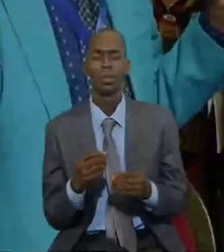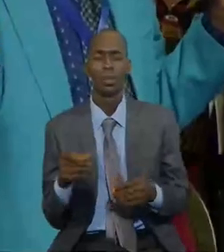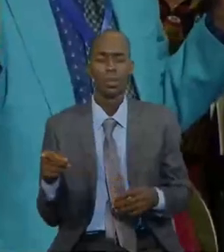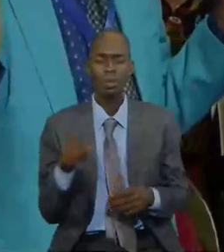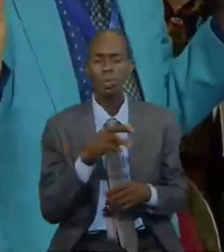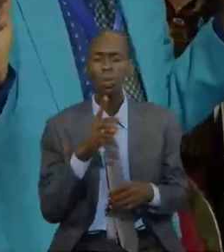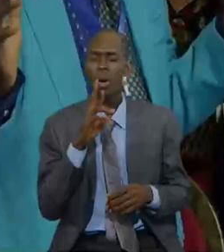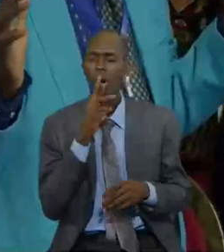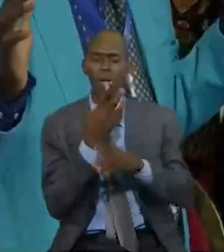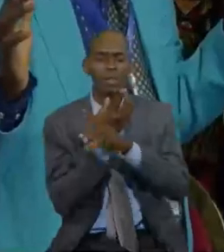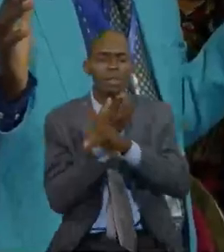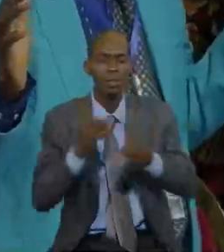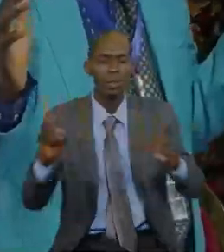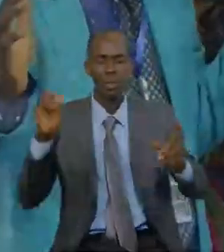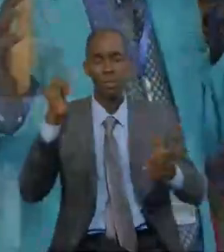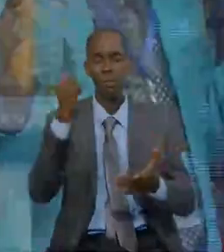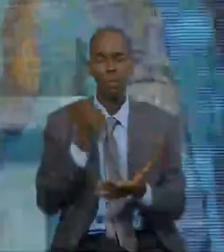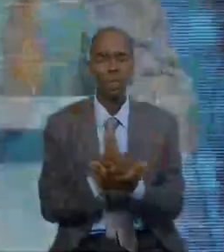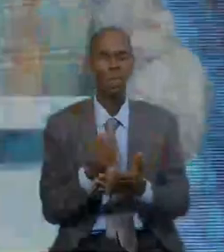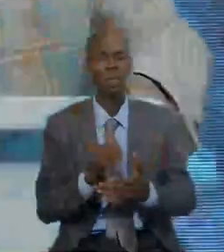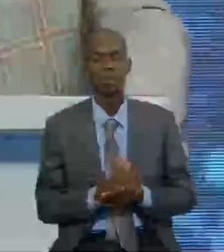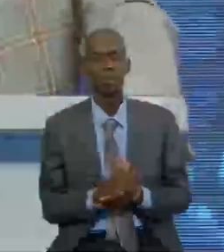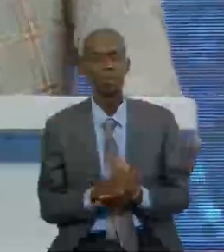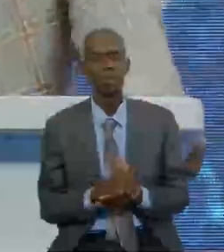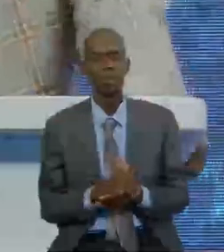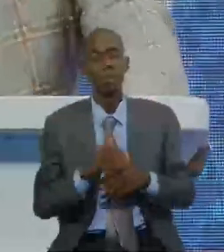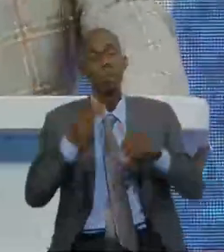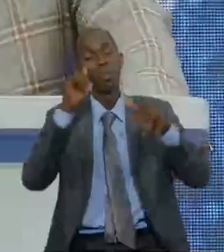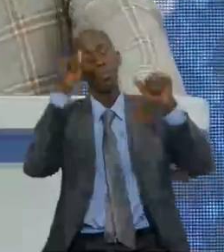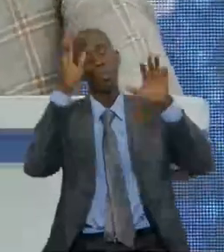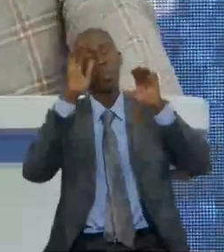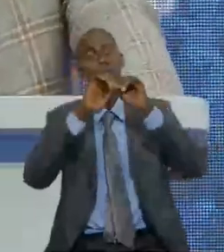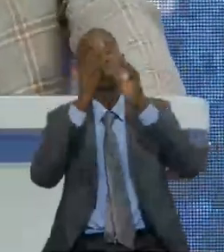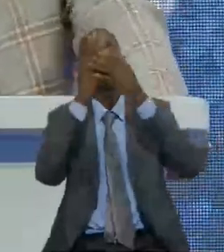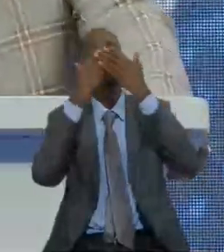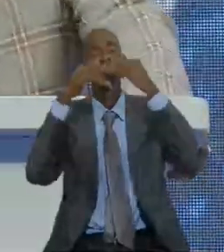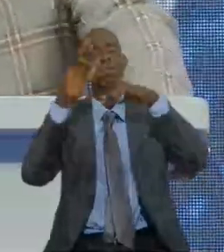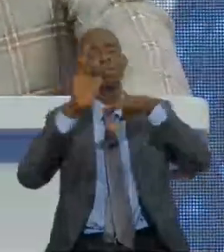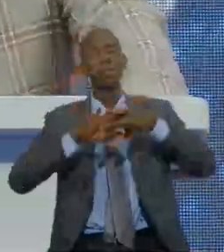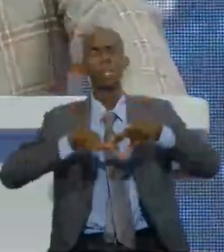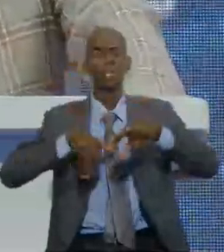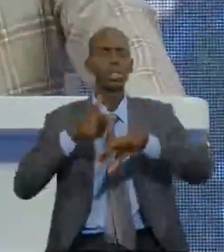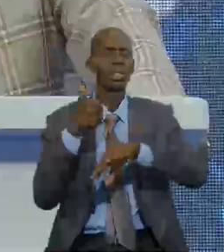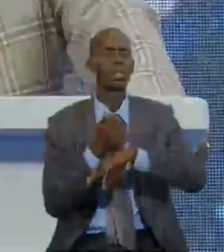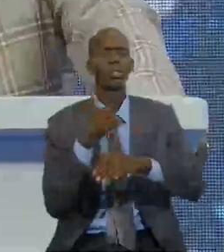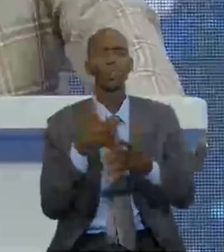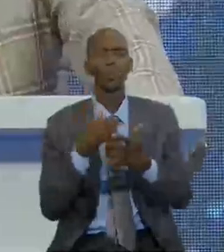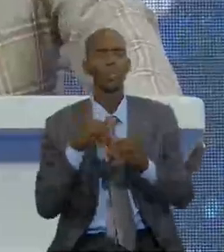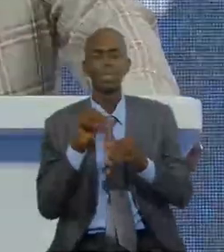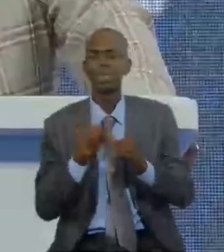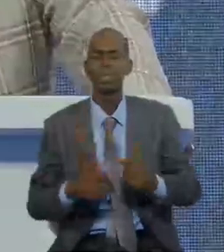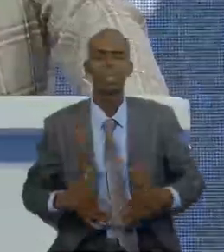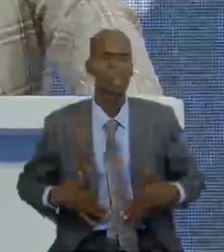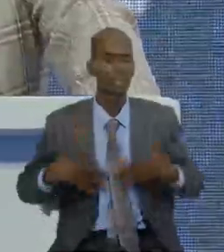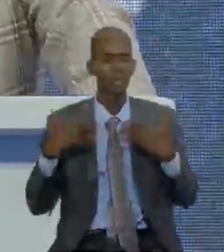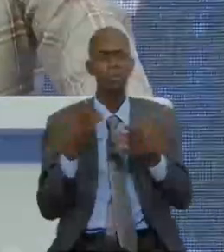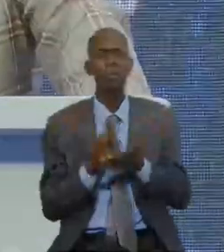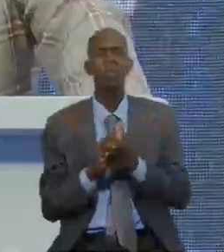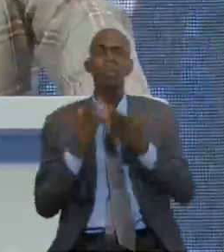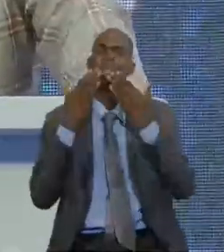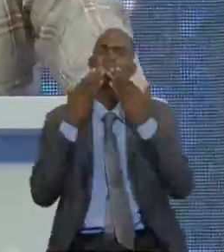tu es délivré Père céleste confirme dans chaque vie